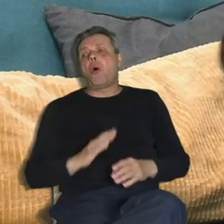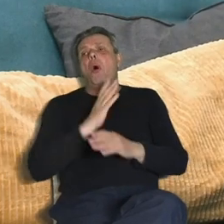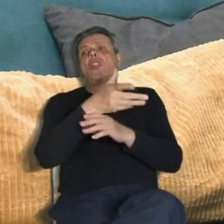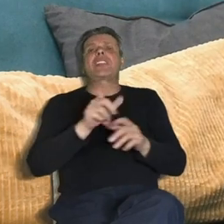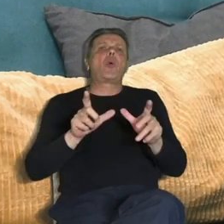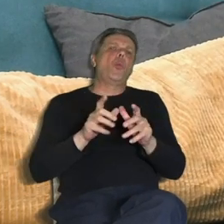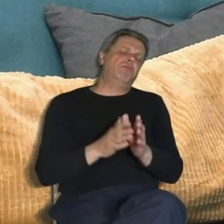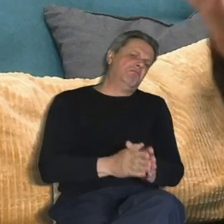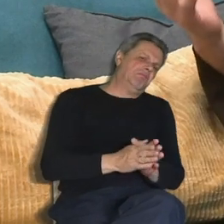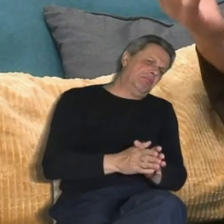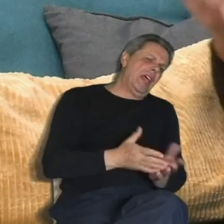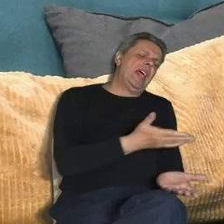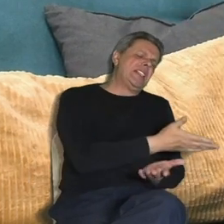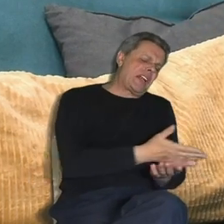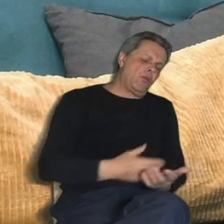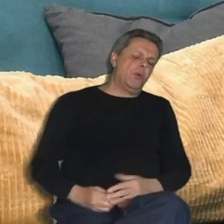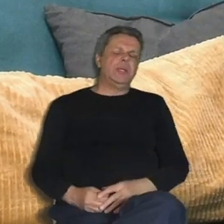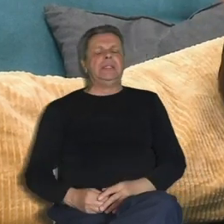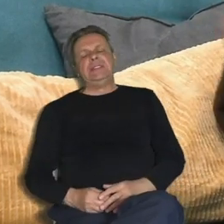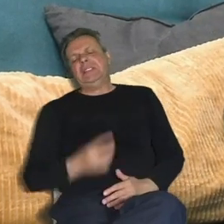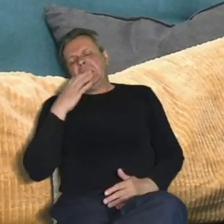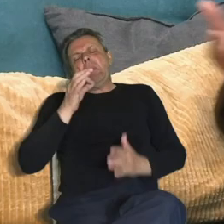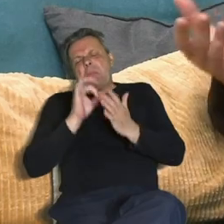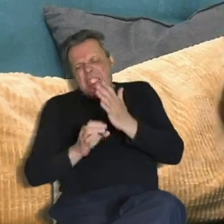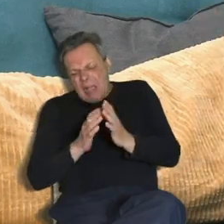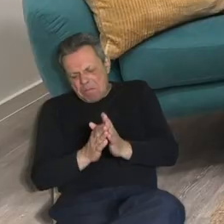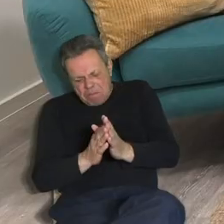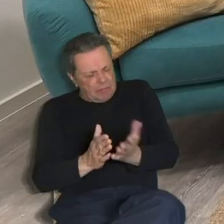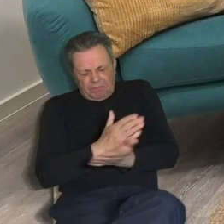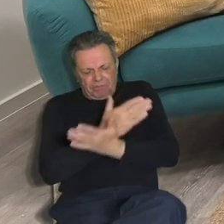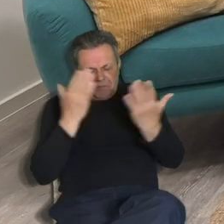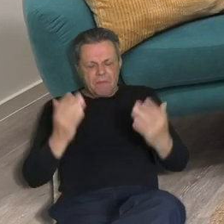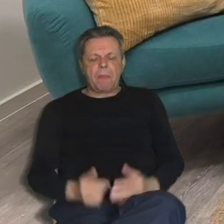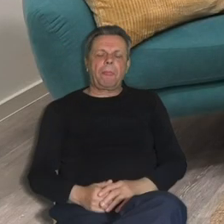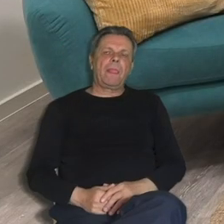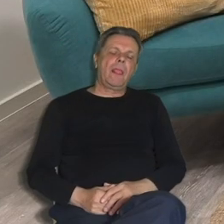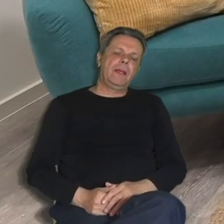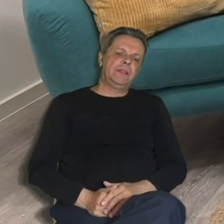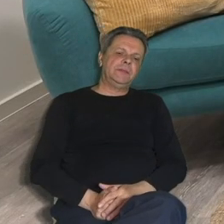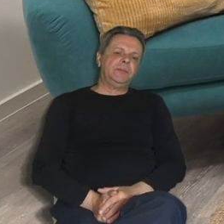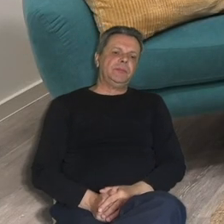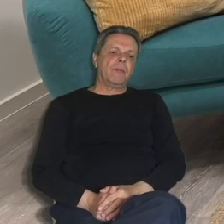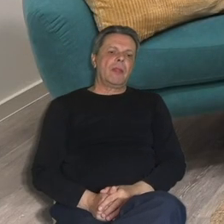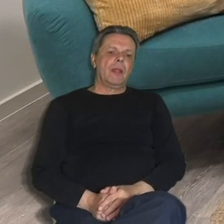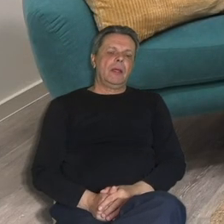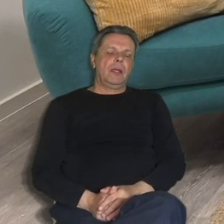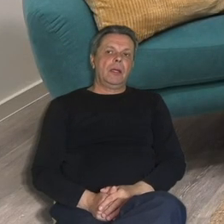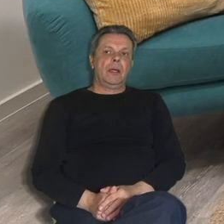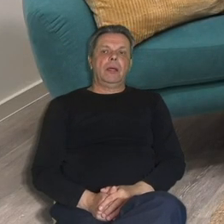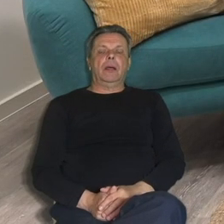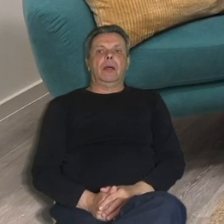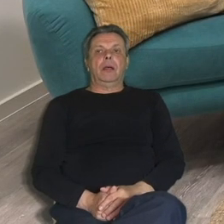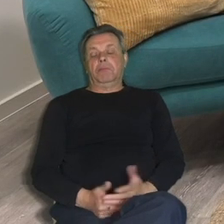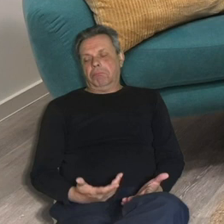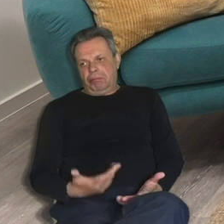najbližoj kapelici u kojoj može čovjek imati misu i imati najvrijednije, jer to je najvrijednije za nas. Ne nekakva mjesta ukazanja, nego Euharistija u